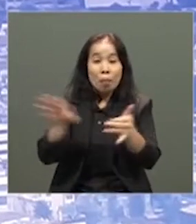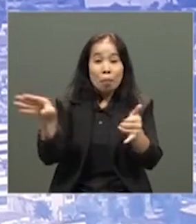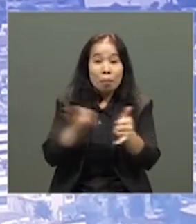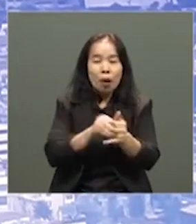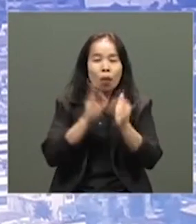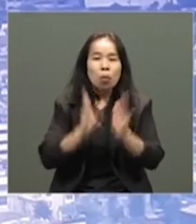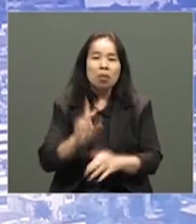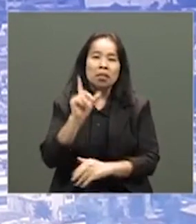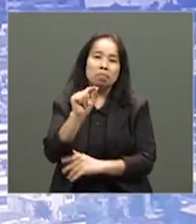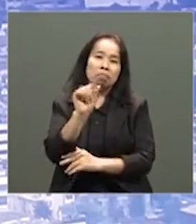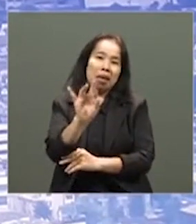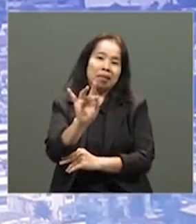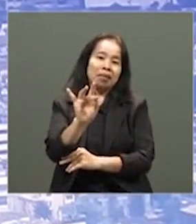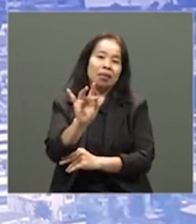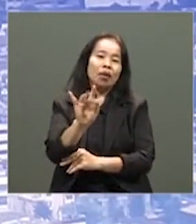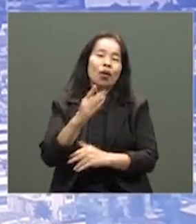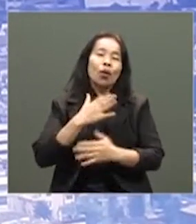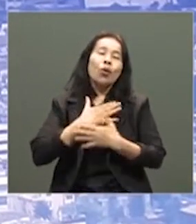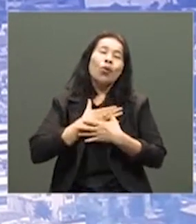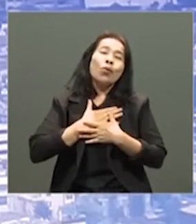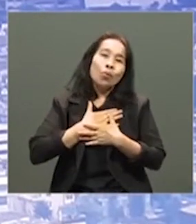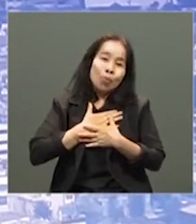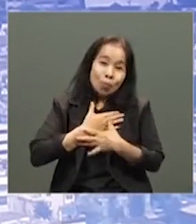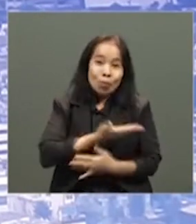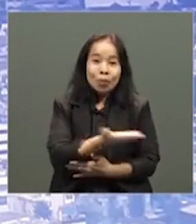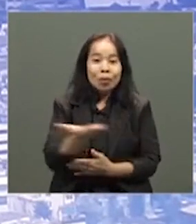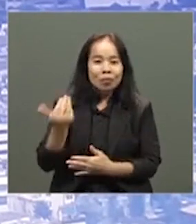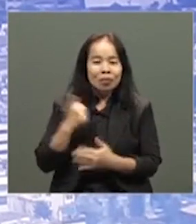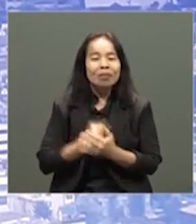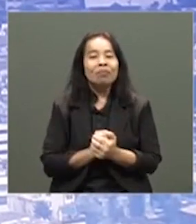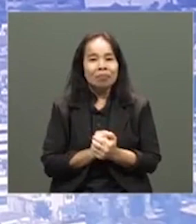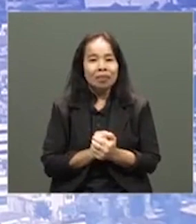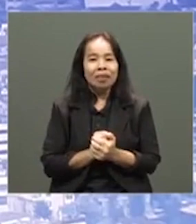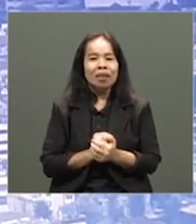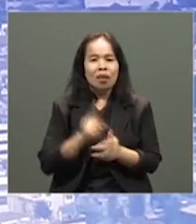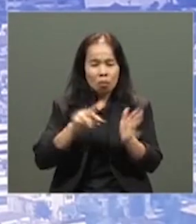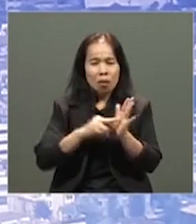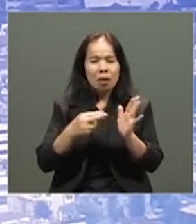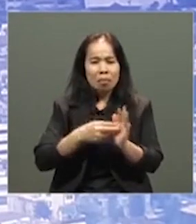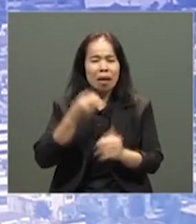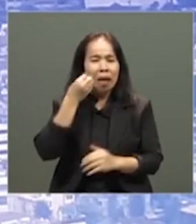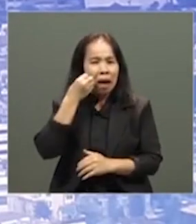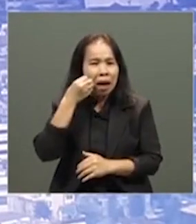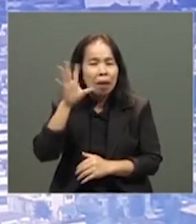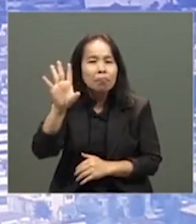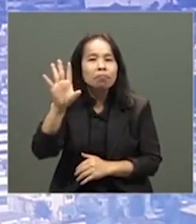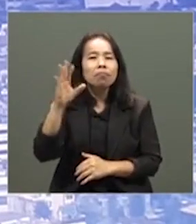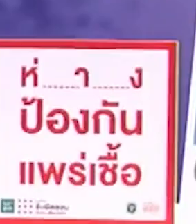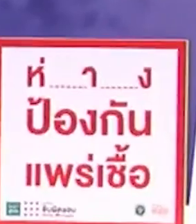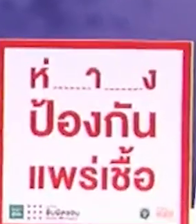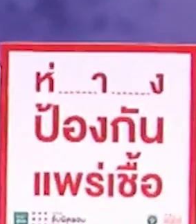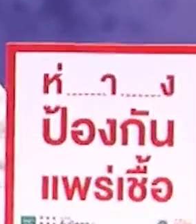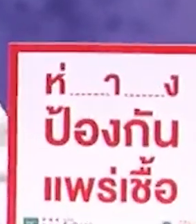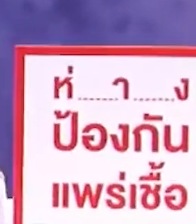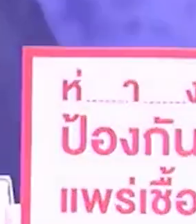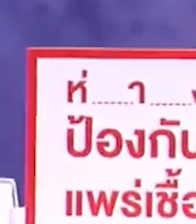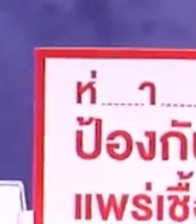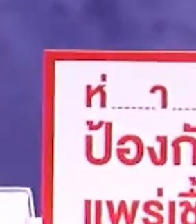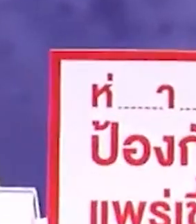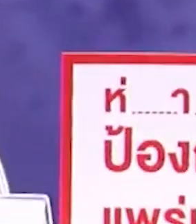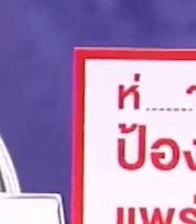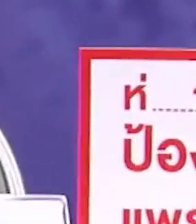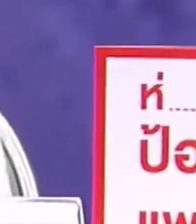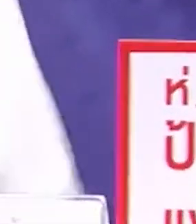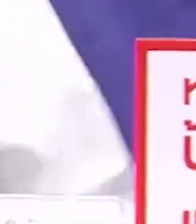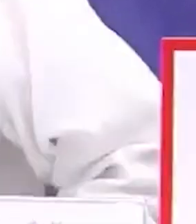ไม่เพียงพอจะต้องเร่งแก้ไขเพราะบุคลากรทางการแพทย์คือหัวใจสำคัญในการรักษาโรคนี้ด้านกระทรวงส